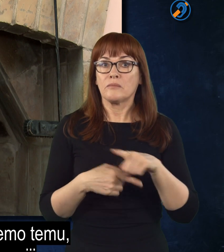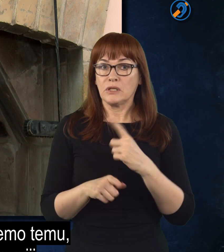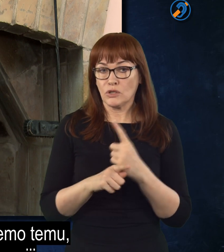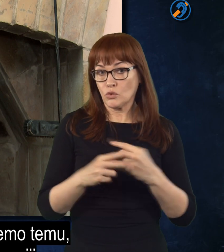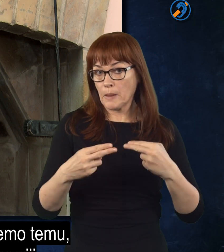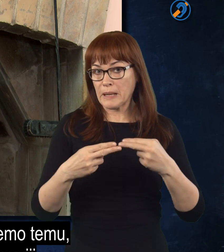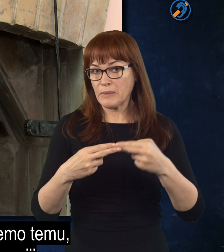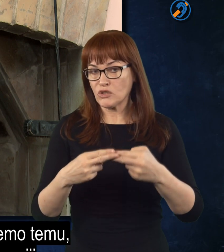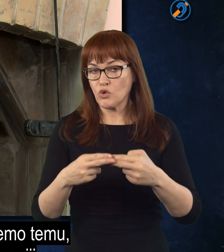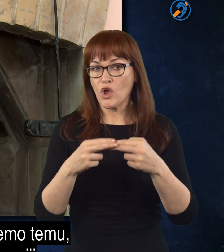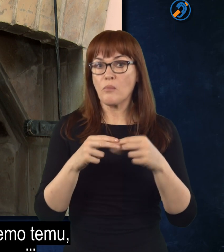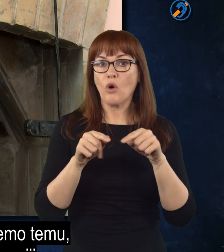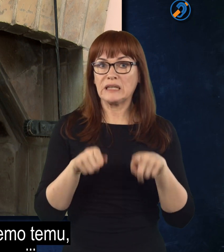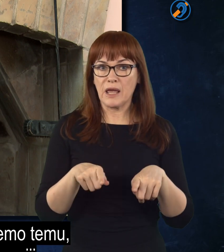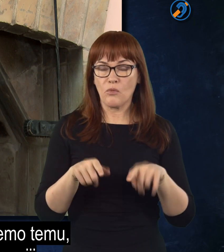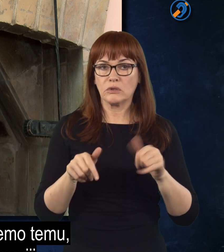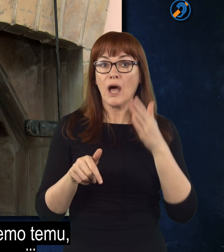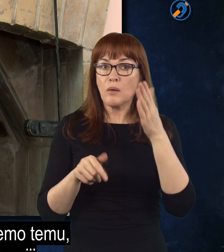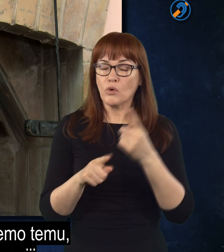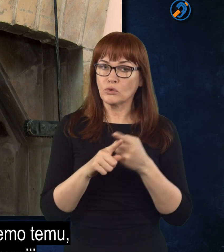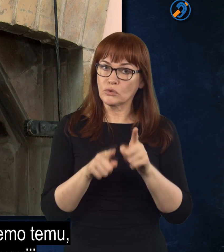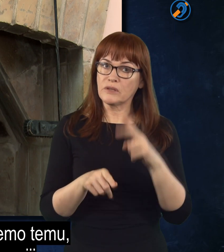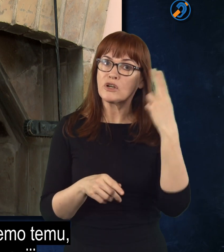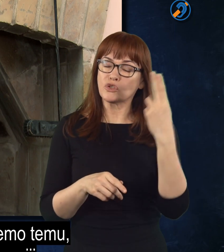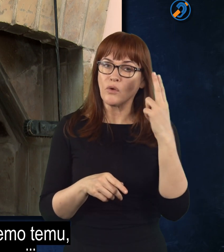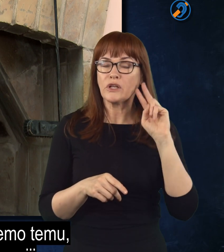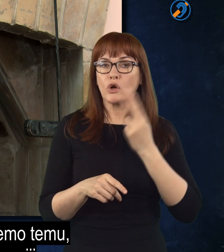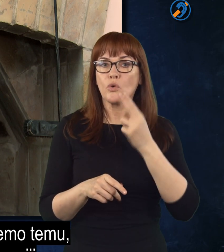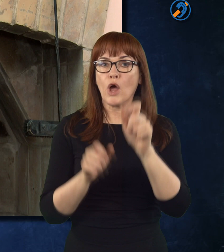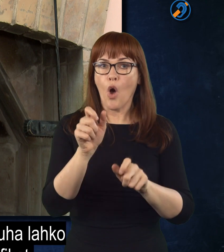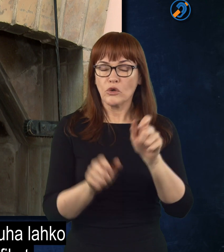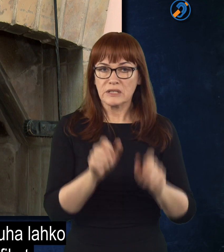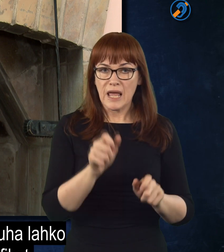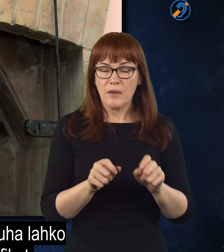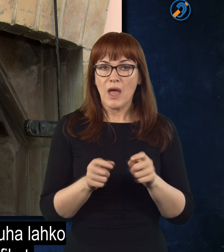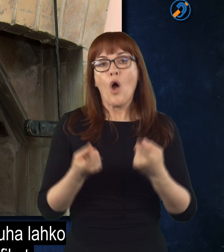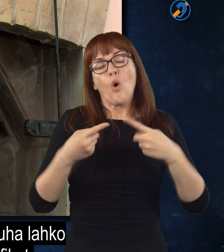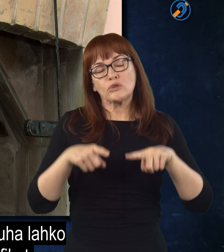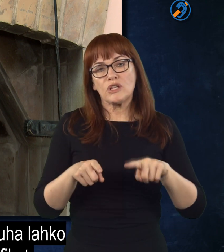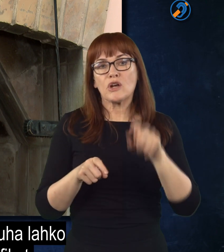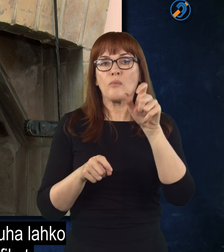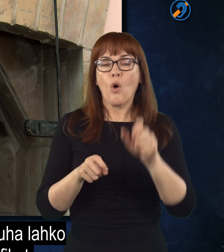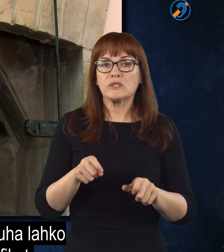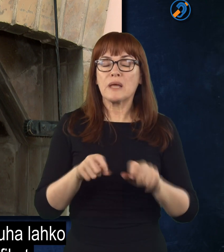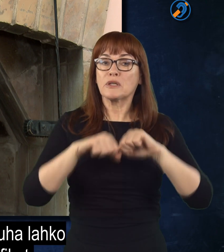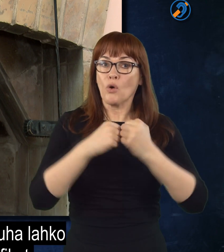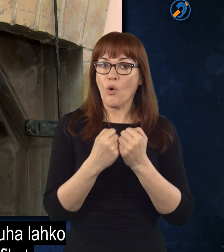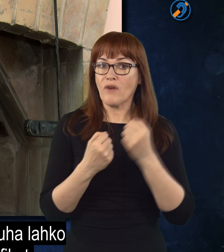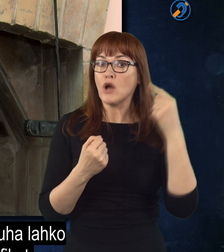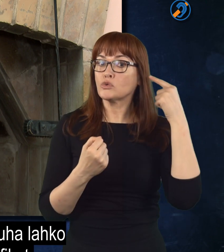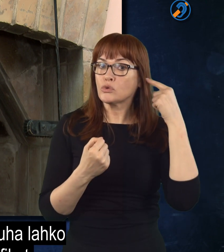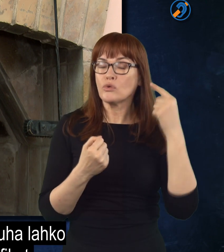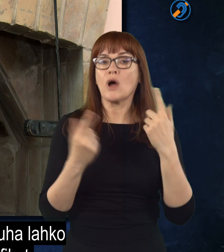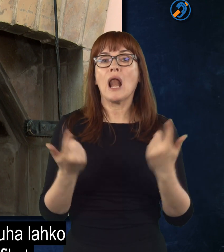Mi se tudi približujemo temu, da bodo tudi v Sloveniji gluhe osebe, oziroma osebe z